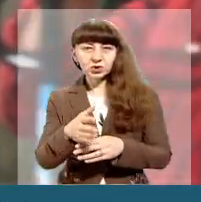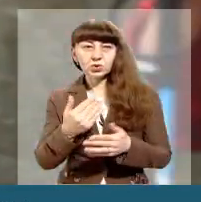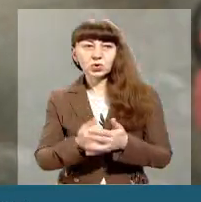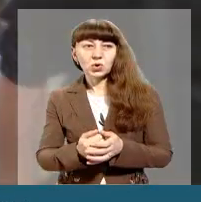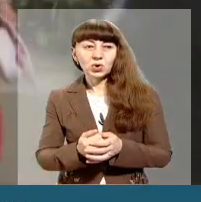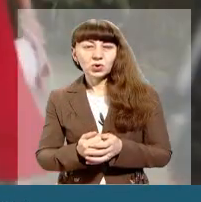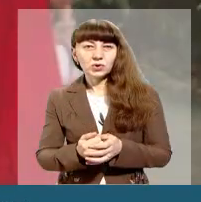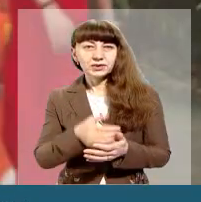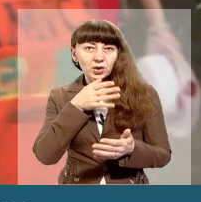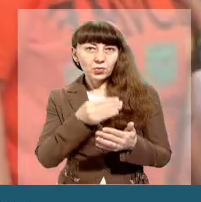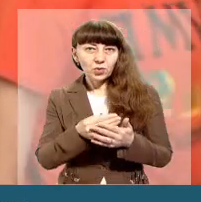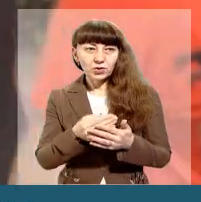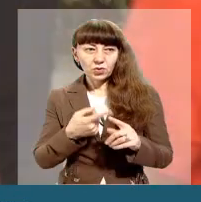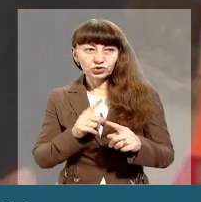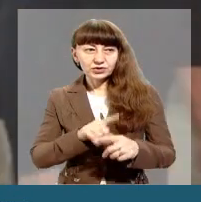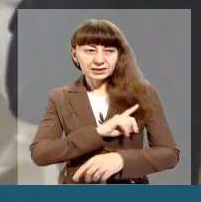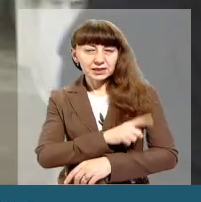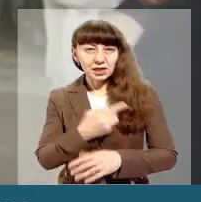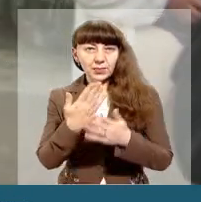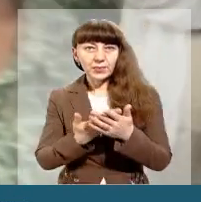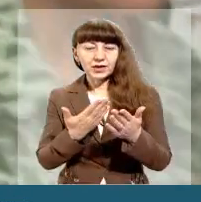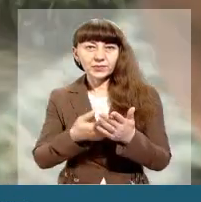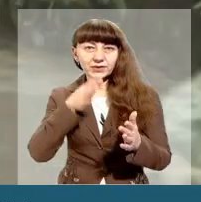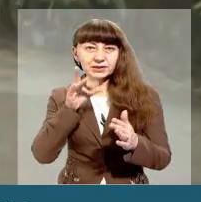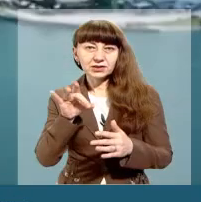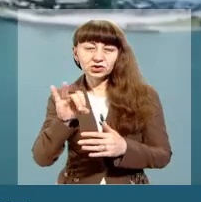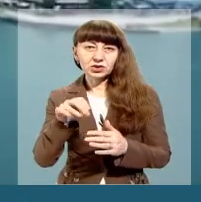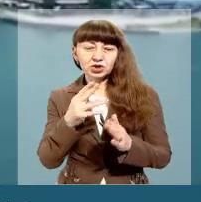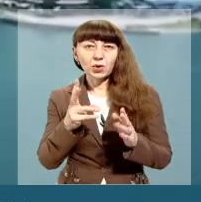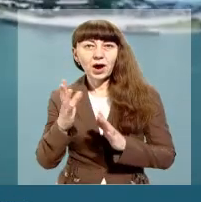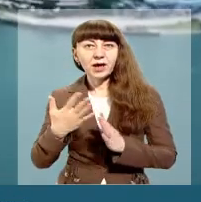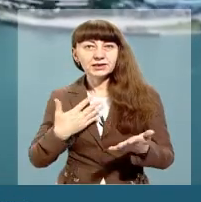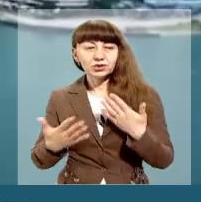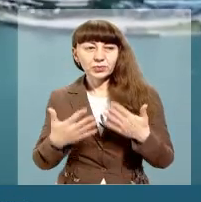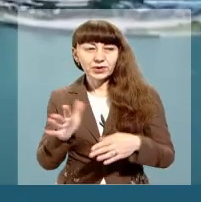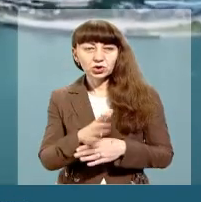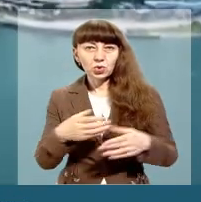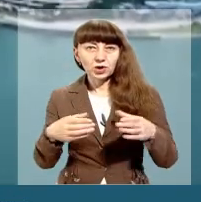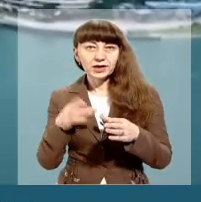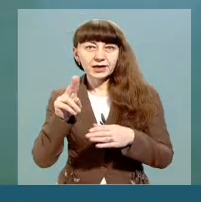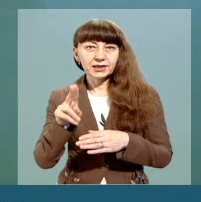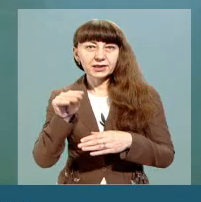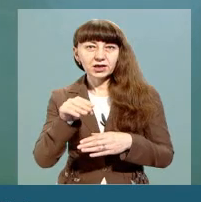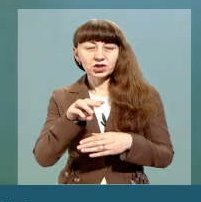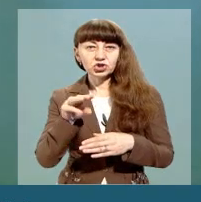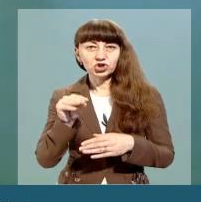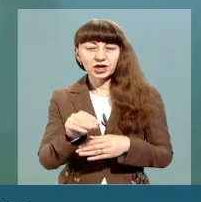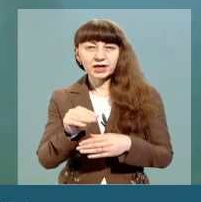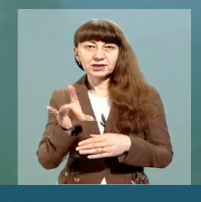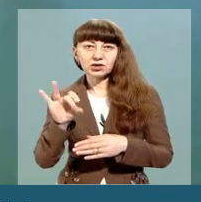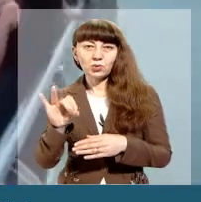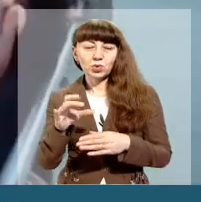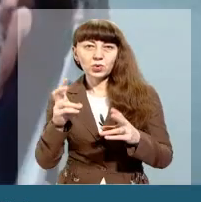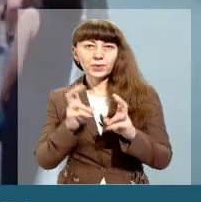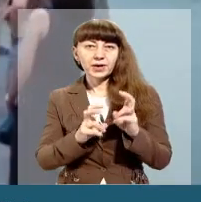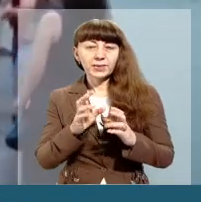никогда. Касым-Жомарт Токаев привел в пример синергетическое партнерство между казахстанской компанией КТЖ и сингапурской компанией